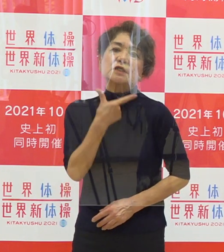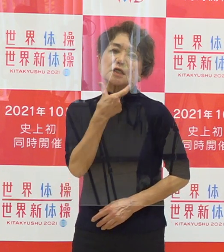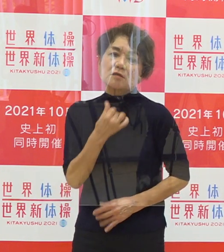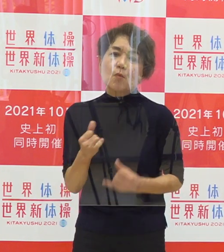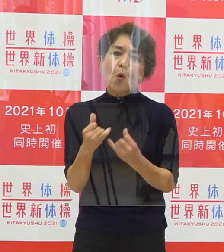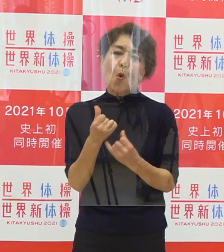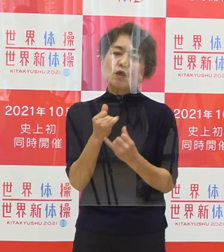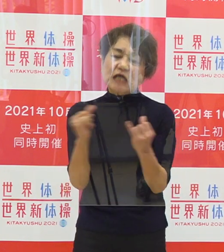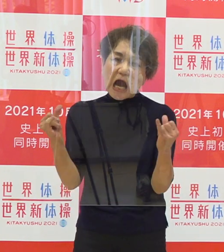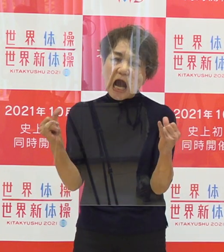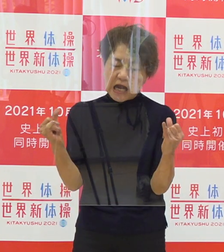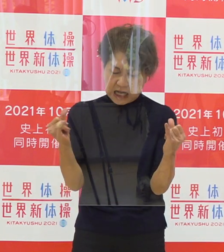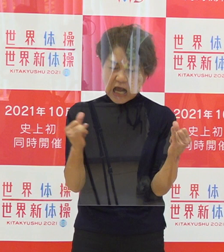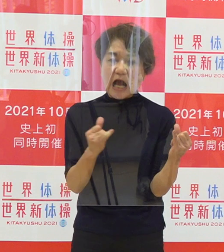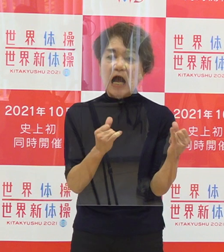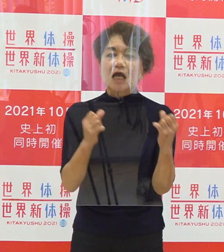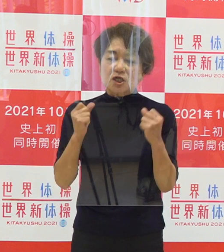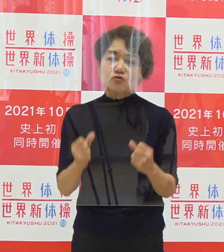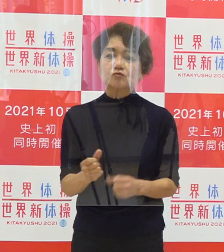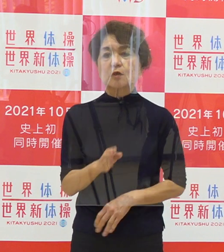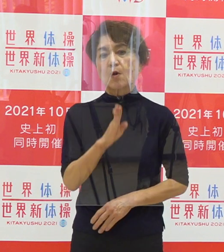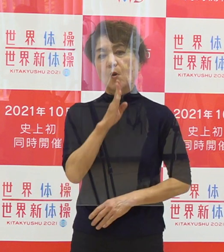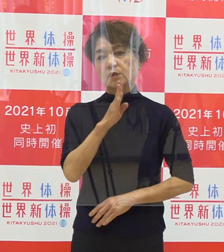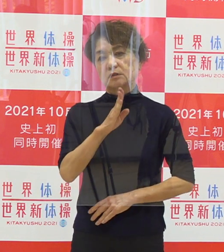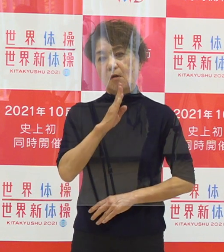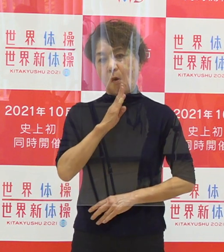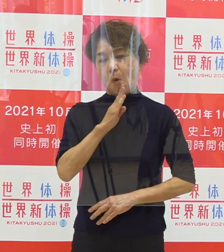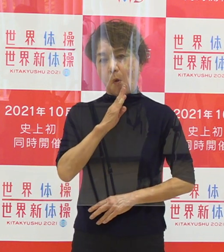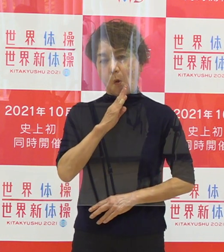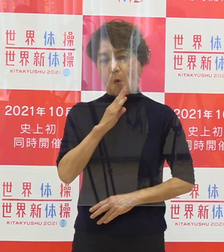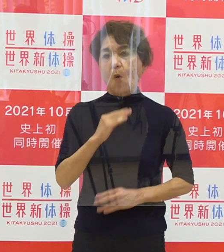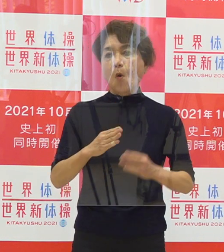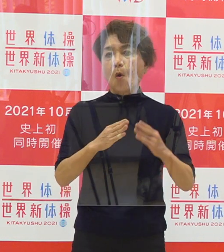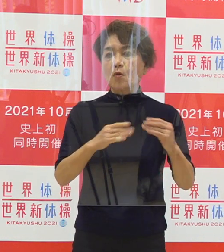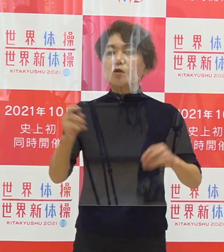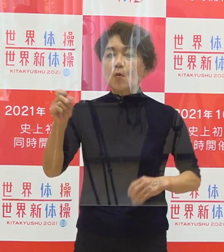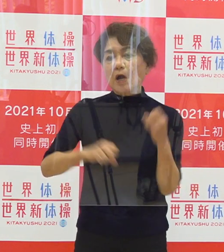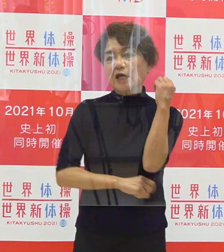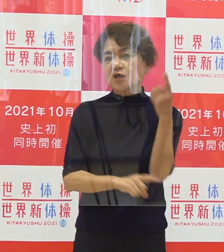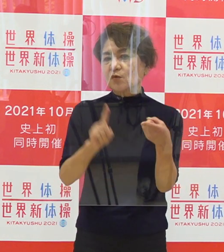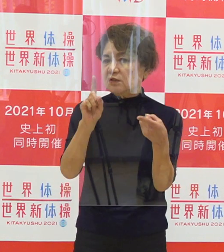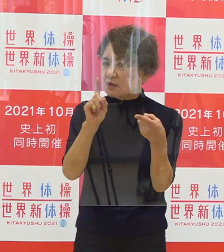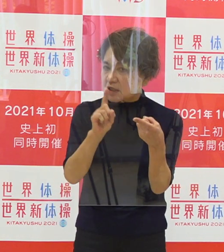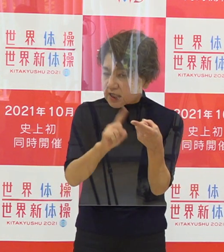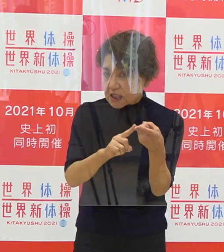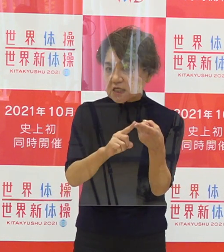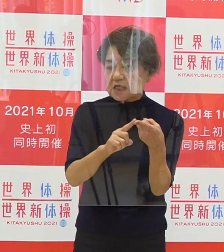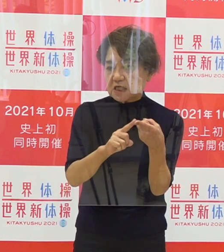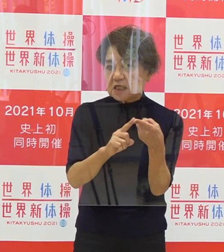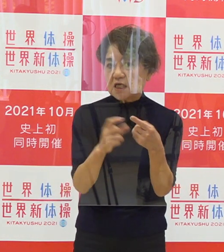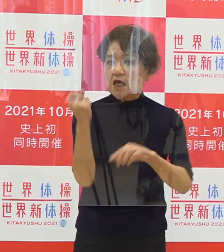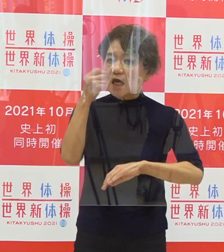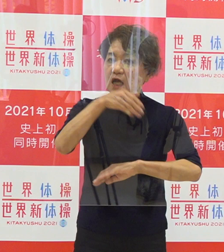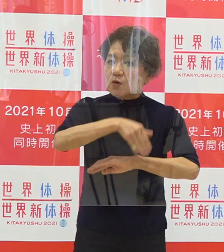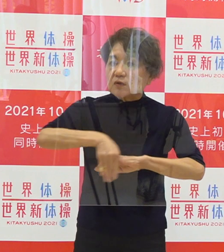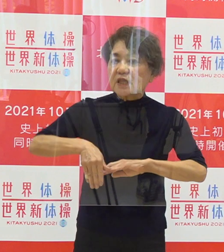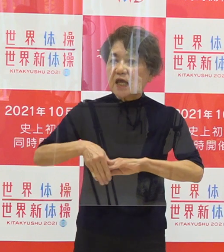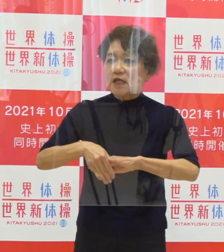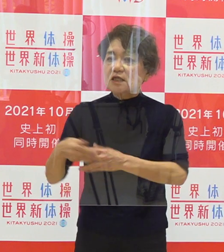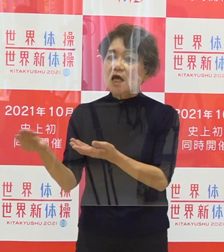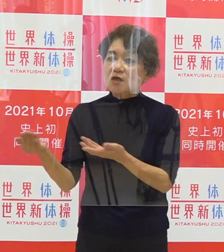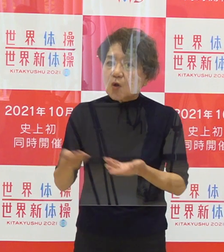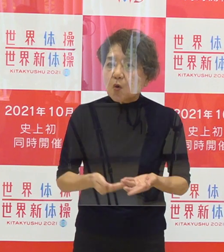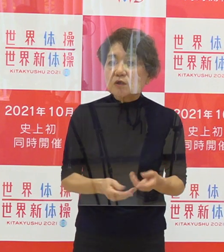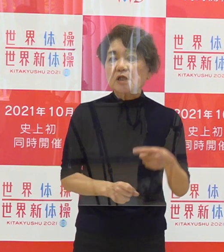方がずっといらっしゃるというのはやはり事実であります。ただ国の方がこれまで基本的に、一旦予定してた供給というのは10月の上旬